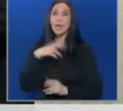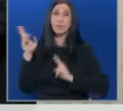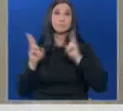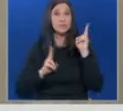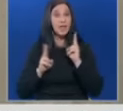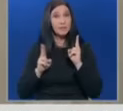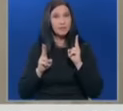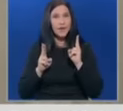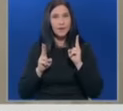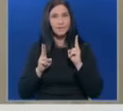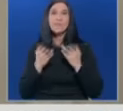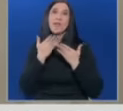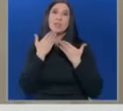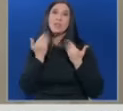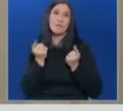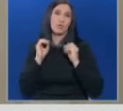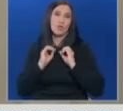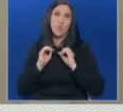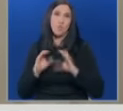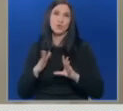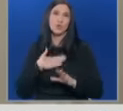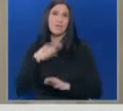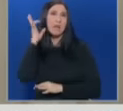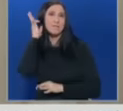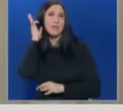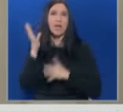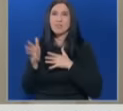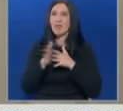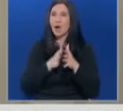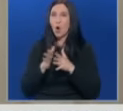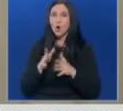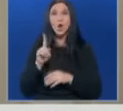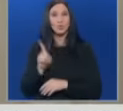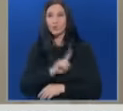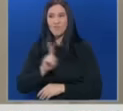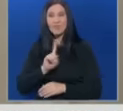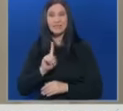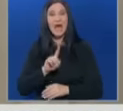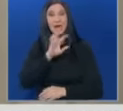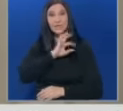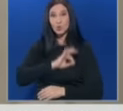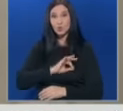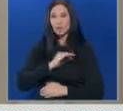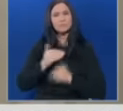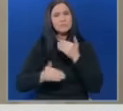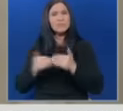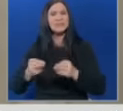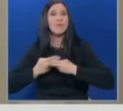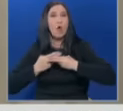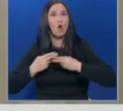СДС няма да допусна да има имена на хора, които не са резултат следствие на